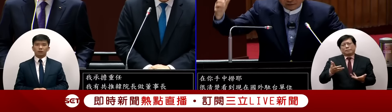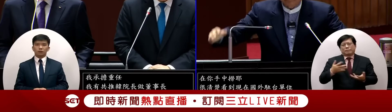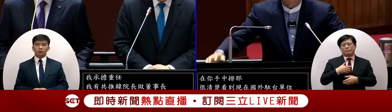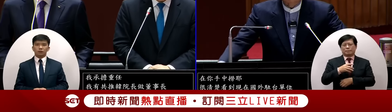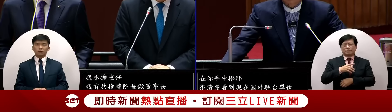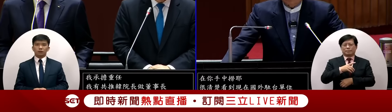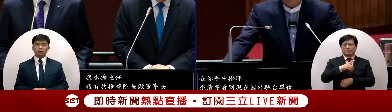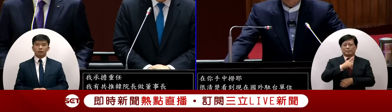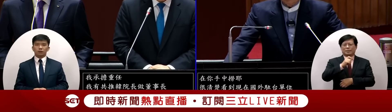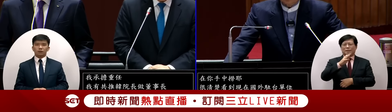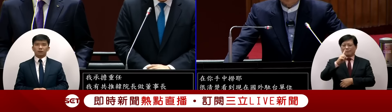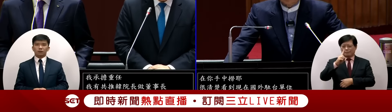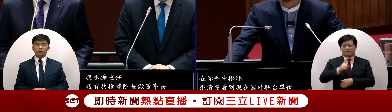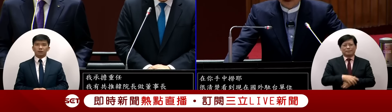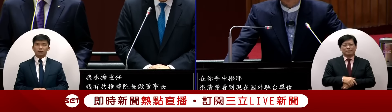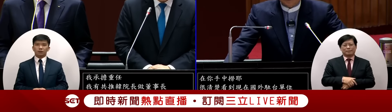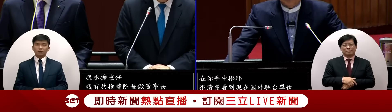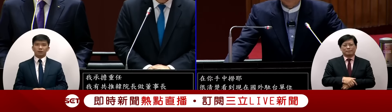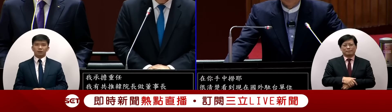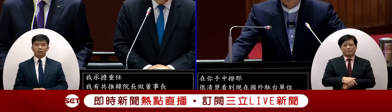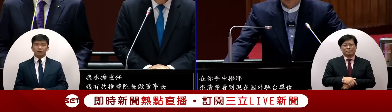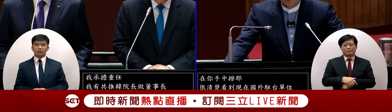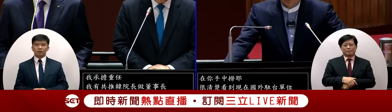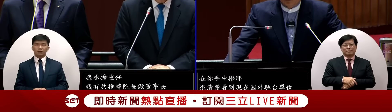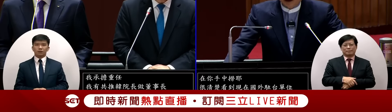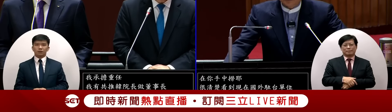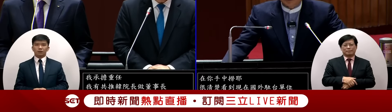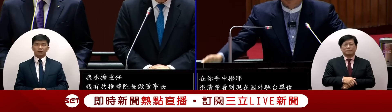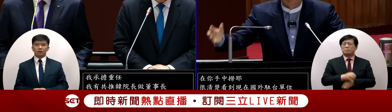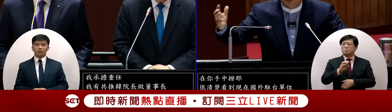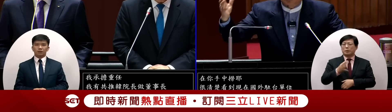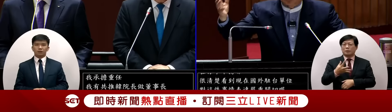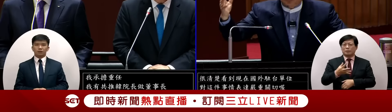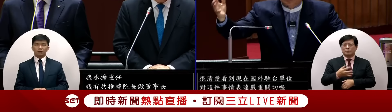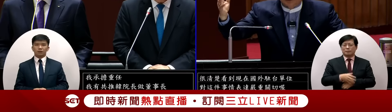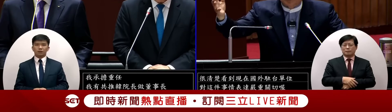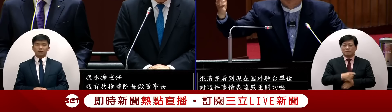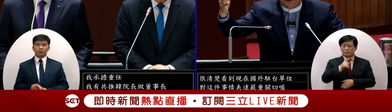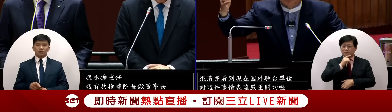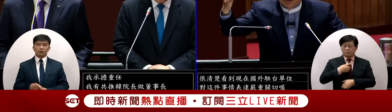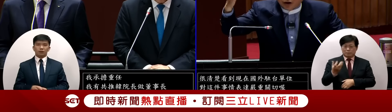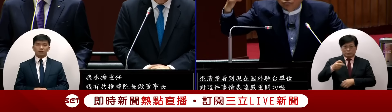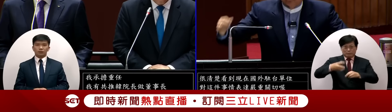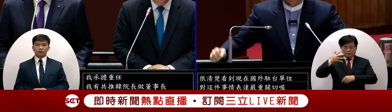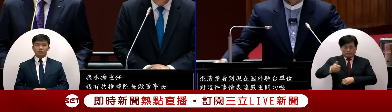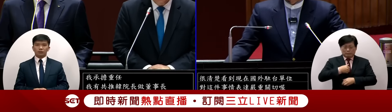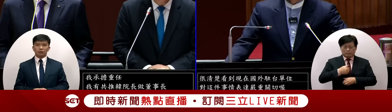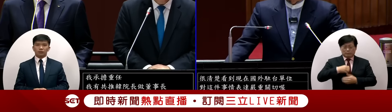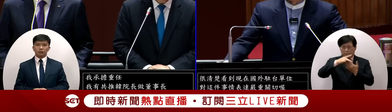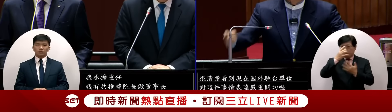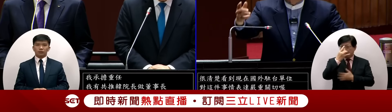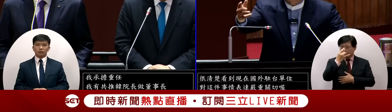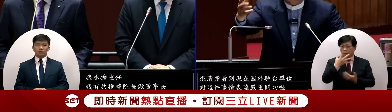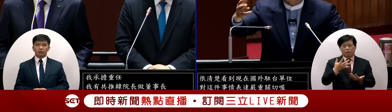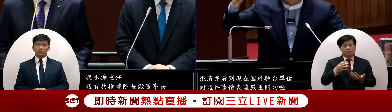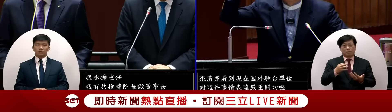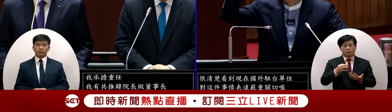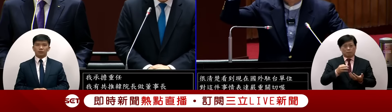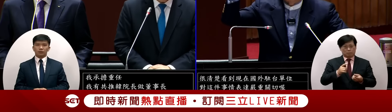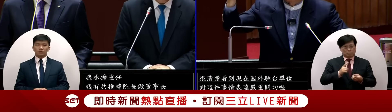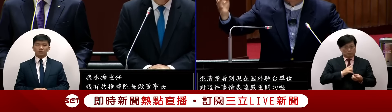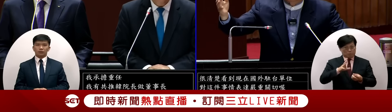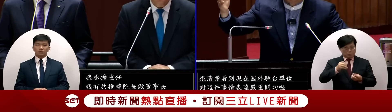TFD， 那 Democracy， yeah, 为什么执行长没有办法产生？请问有没有接